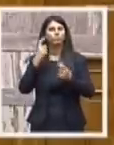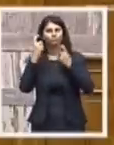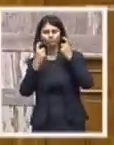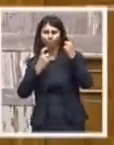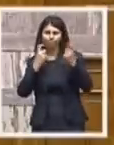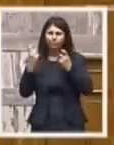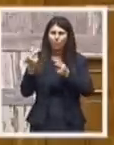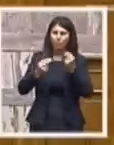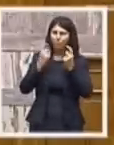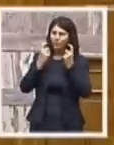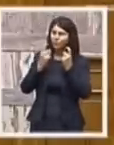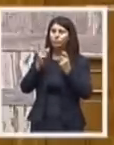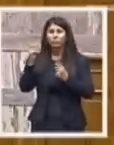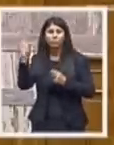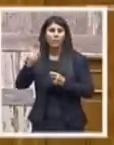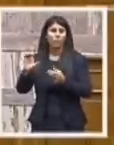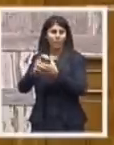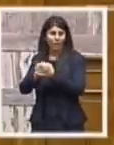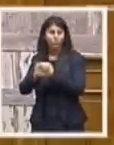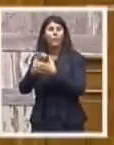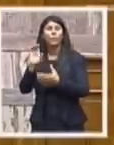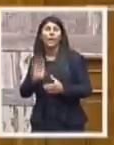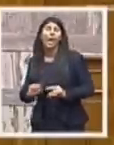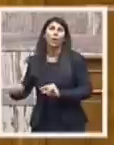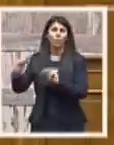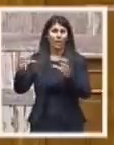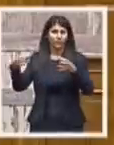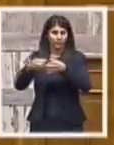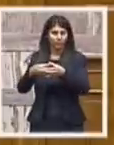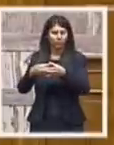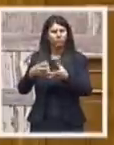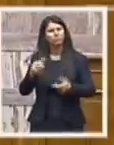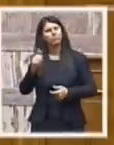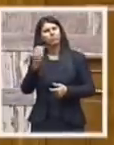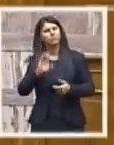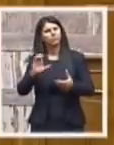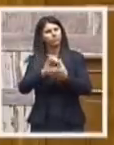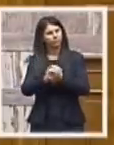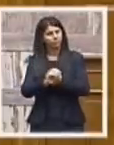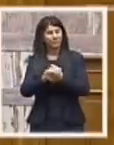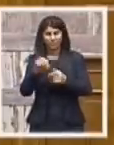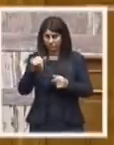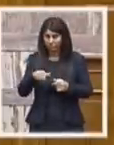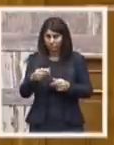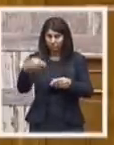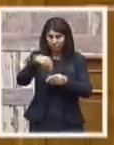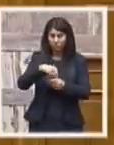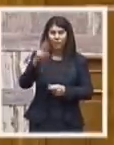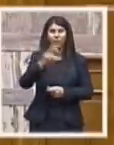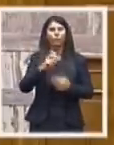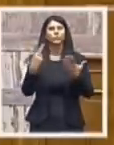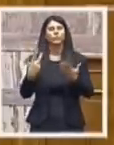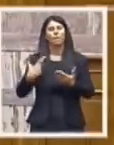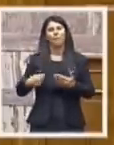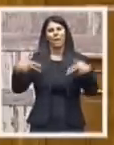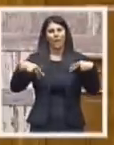την Ευρωπαϊκή Ένωση και την Ευρωπαϊκή Ενοποίηση. Πρώτα απ' όλα, η Ευρωπαϊκή Ένωση αποτελείται σήμερα από 27